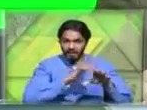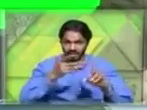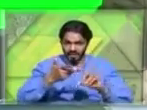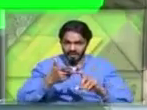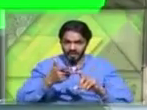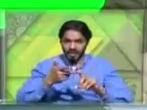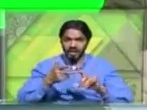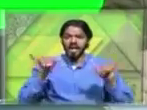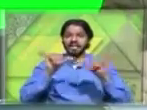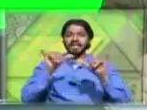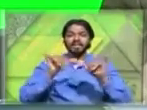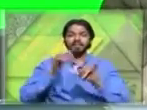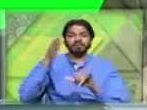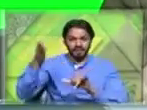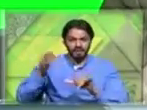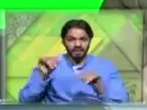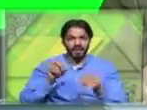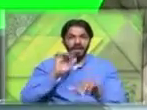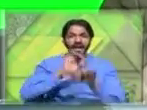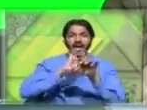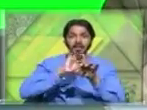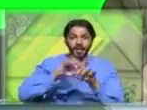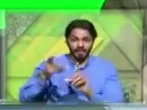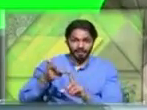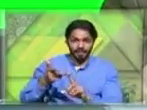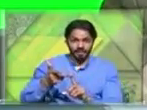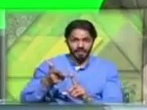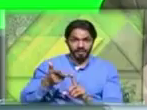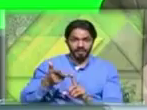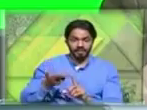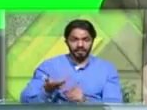الاجتماعي والسوشيال ميديا والتلفزيون وأنا مجرد ناقل،